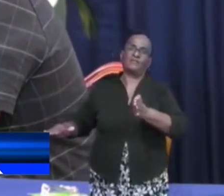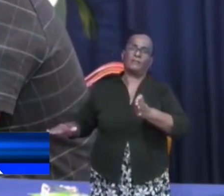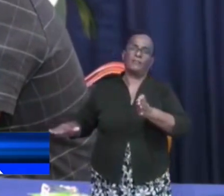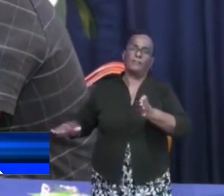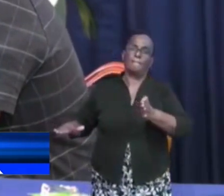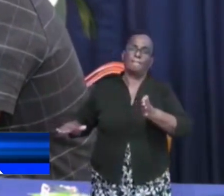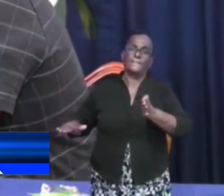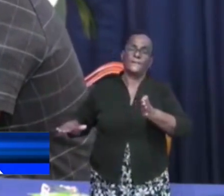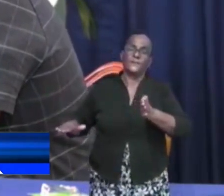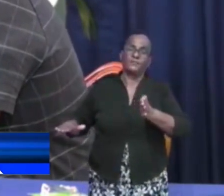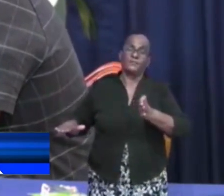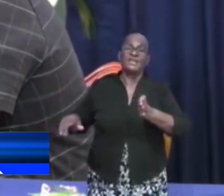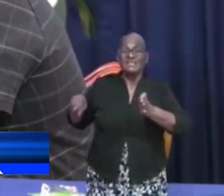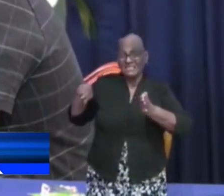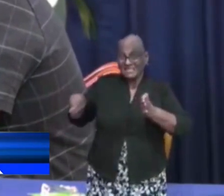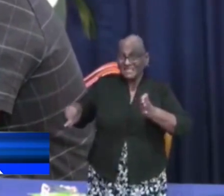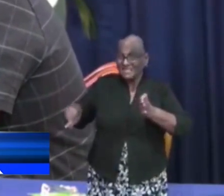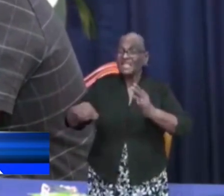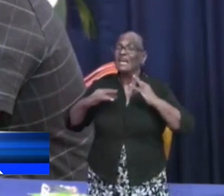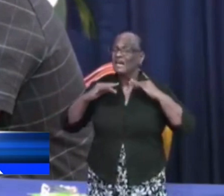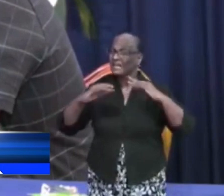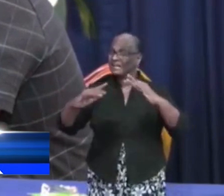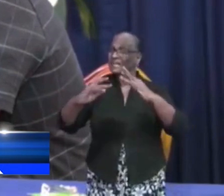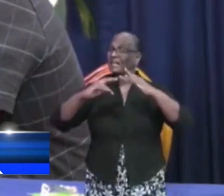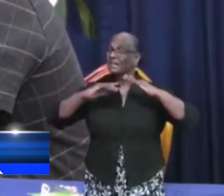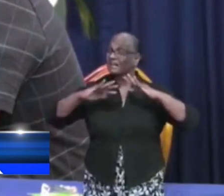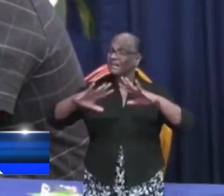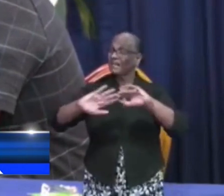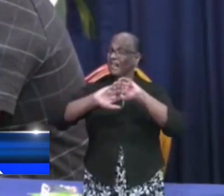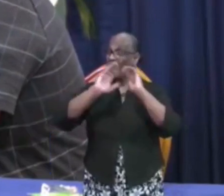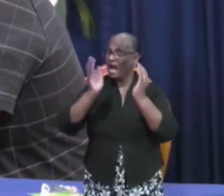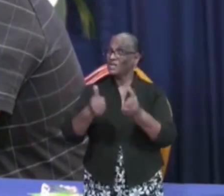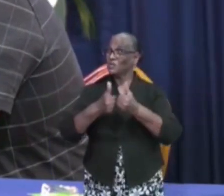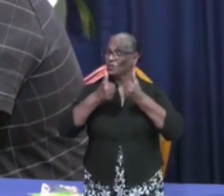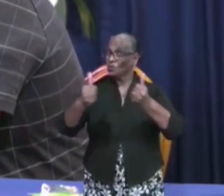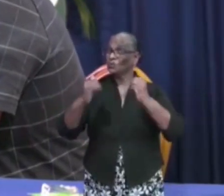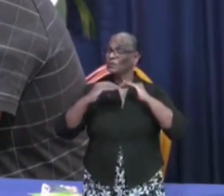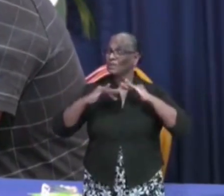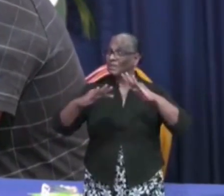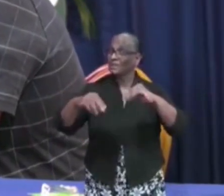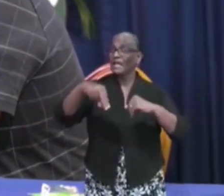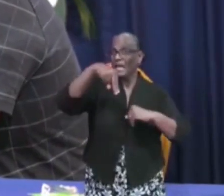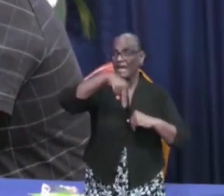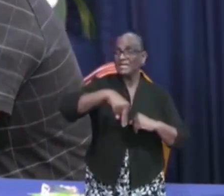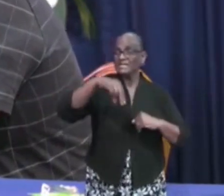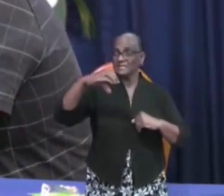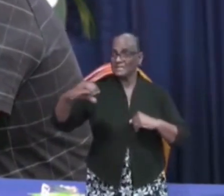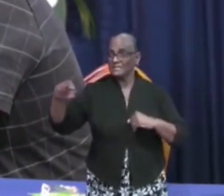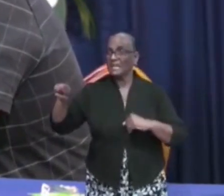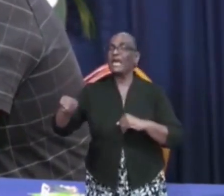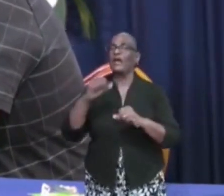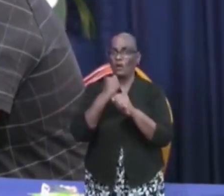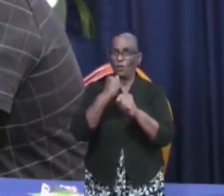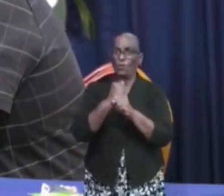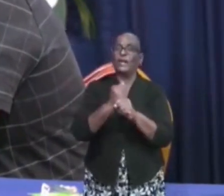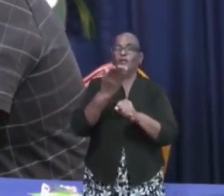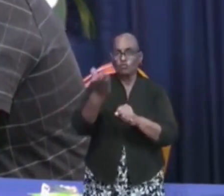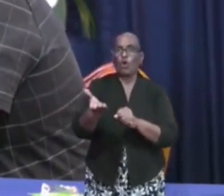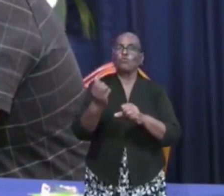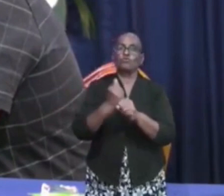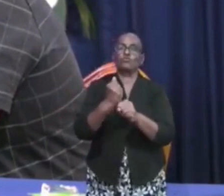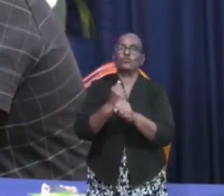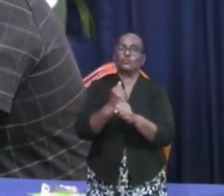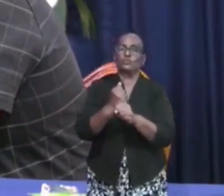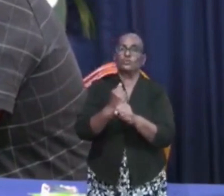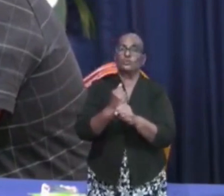gehaald. Die logistiek daaromheen, dat zal dus door NCCR worden verzorgd en wat er